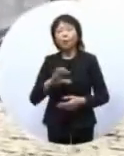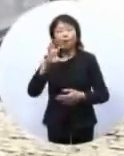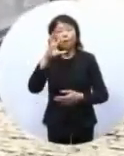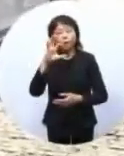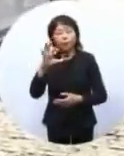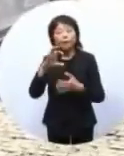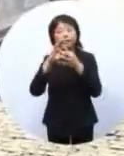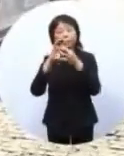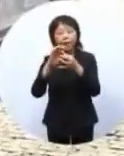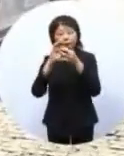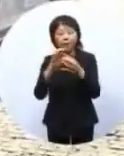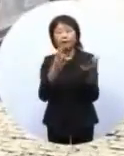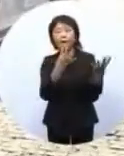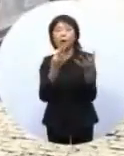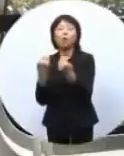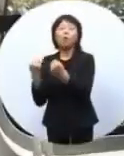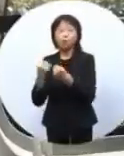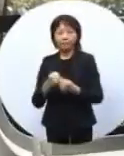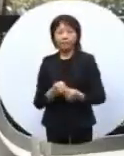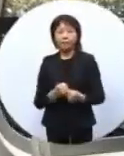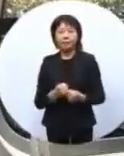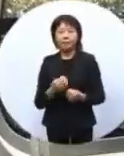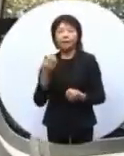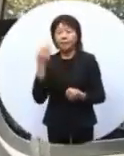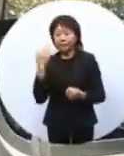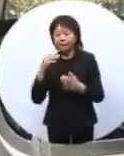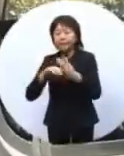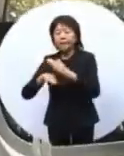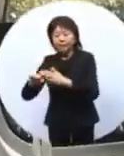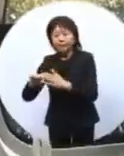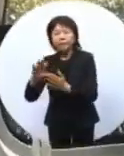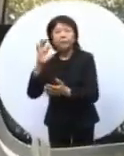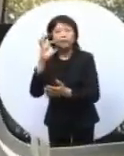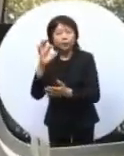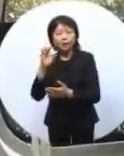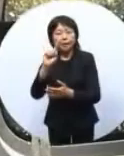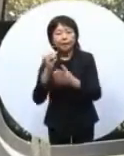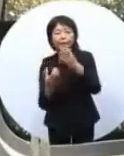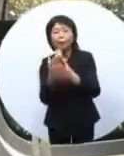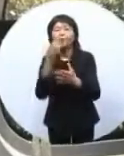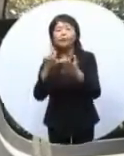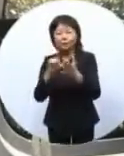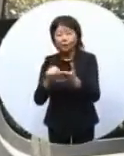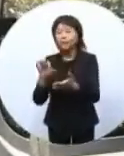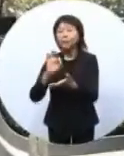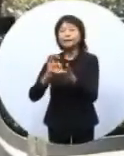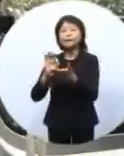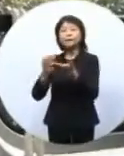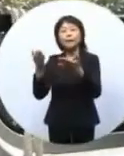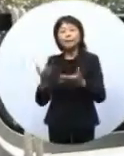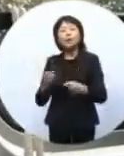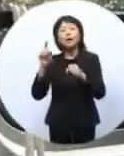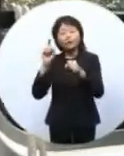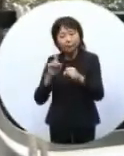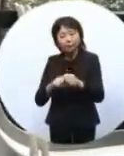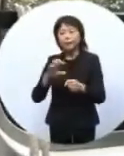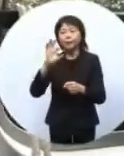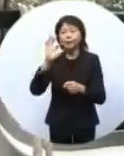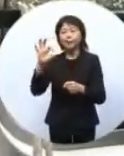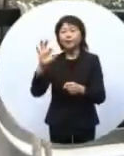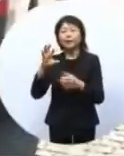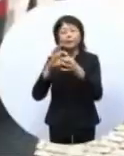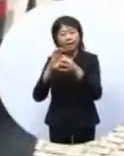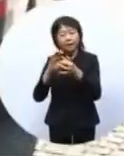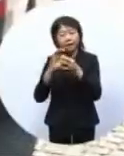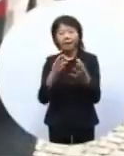の関係がメインになってまして、事前に備蓄してあるトイレでいざとなった時は、済ませてもらうために、トイレ関係を主に備蓄し